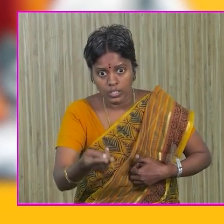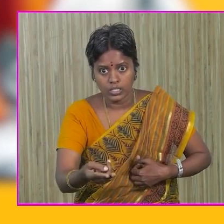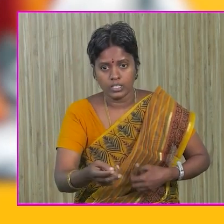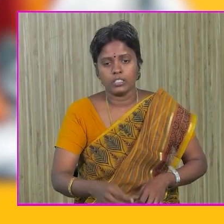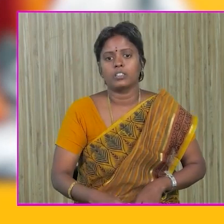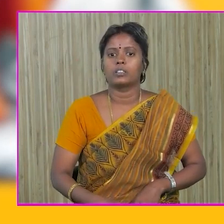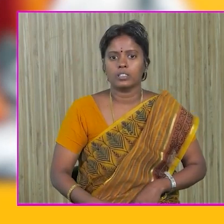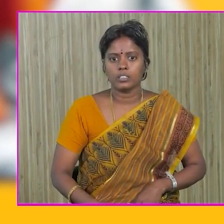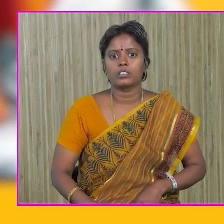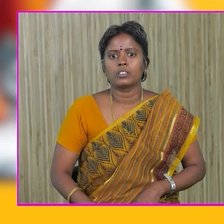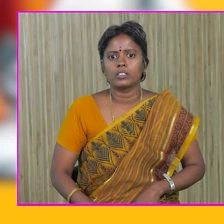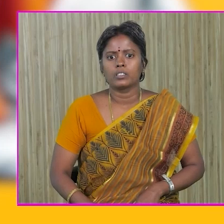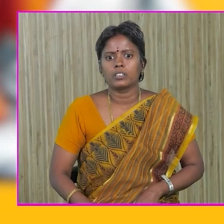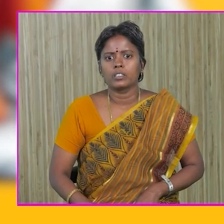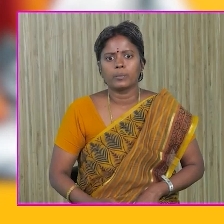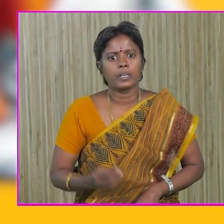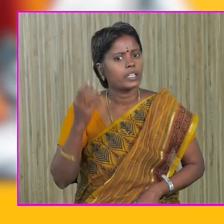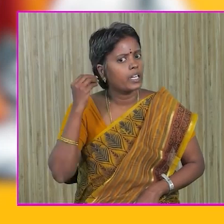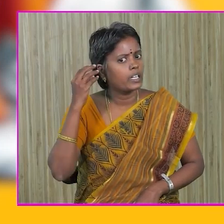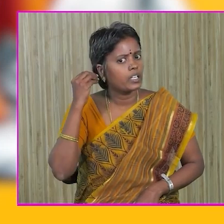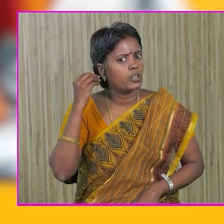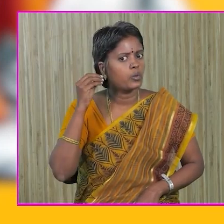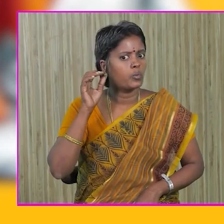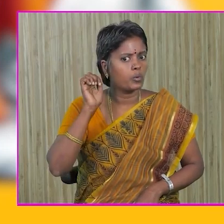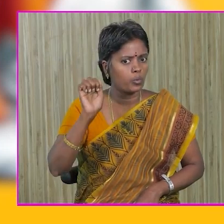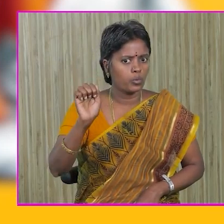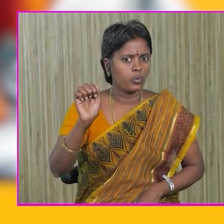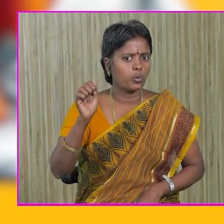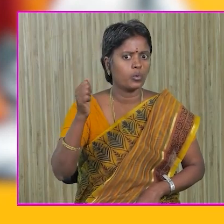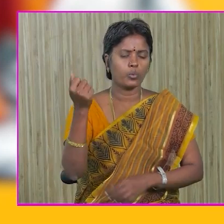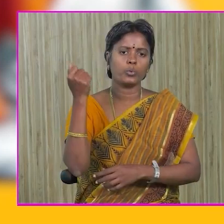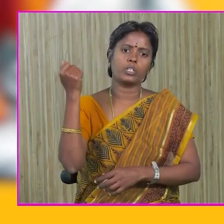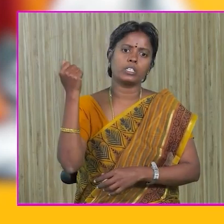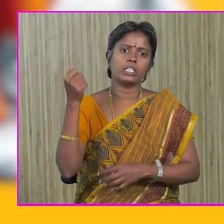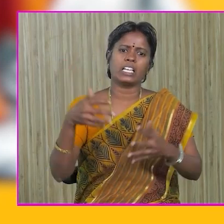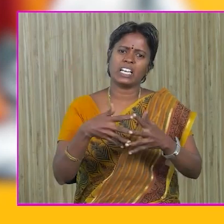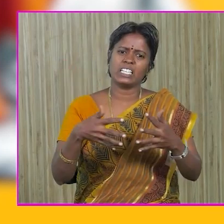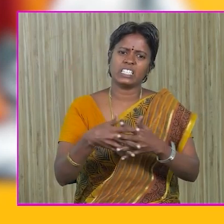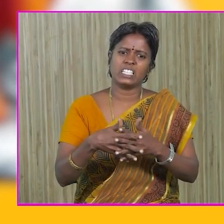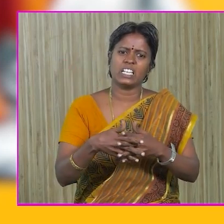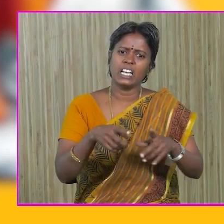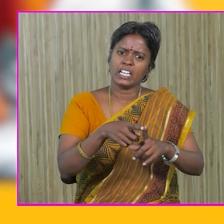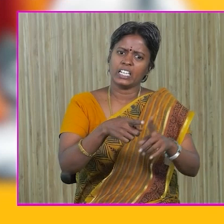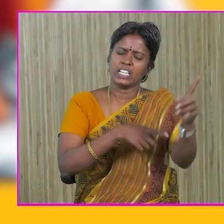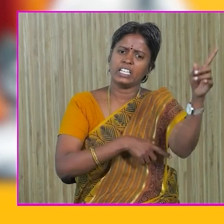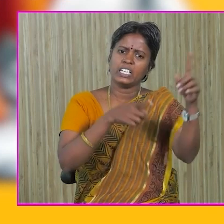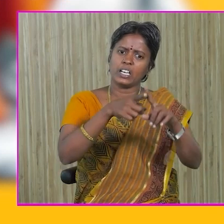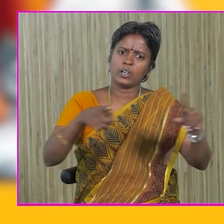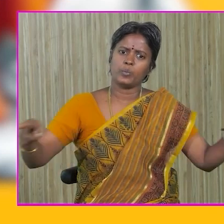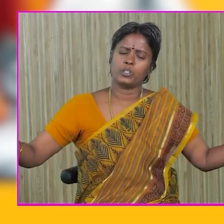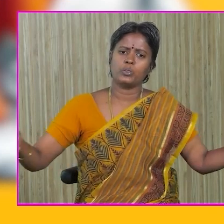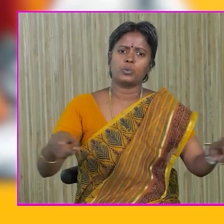உணர்த்தினான். மீண்டும் கூறுகிறேன், கேட்டினும் உண்டோர் உறுதி கிளைஞரை நீட்டி அளப்பதோர்